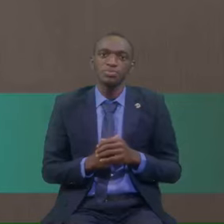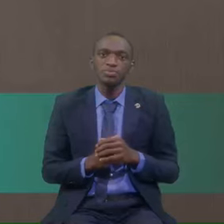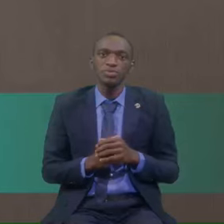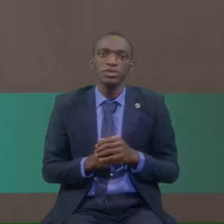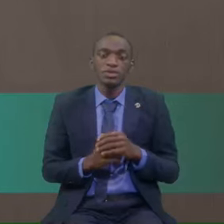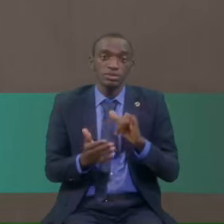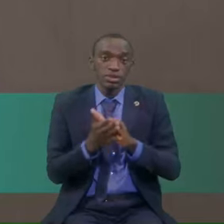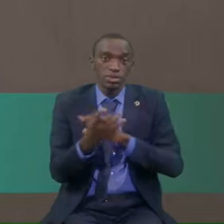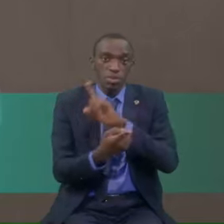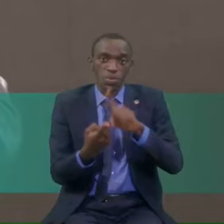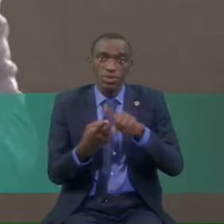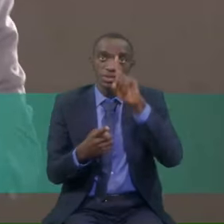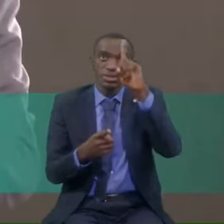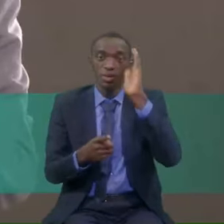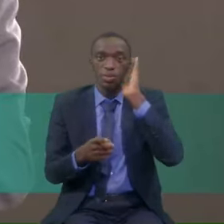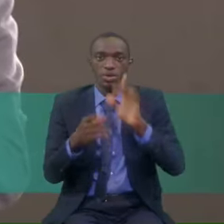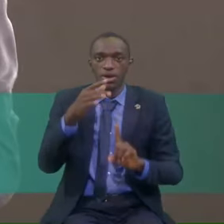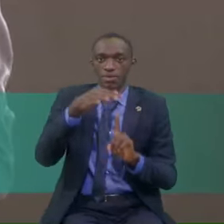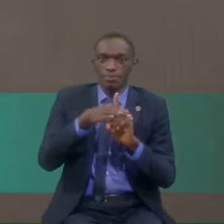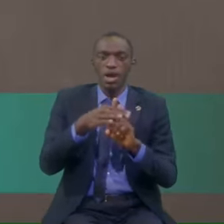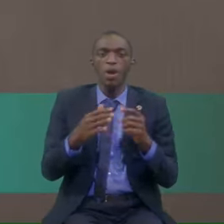que lorsqu'il paraîtra,